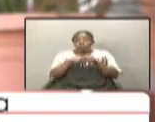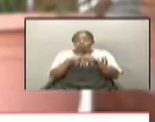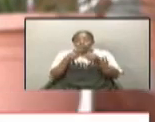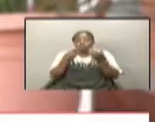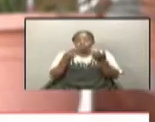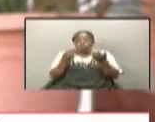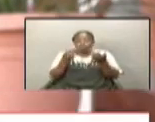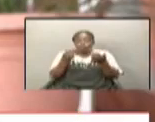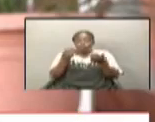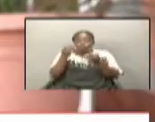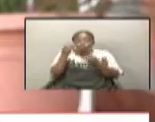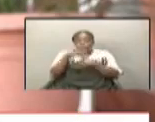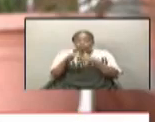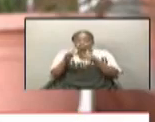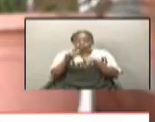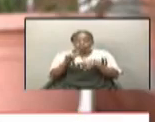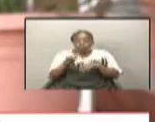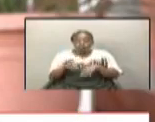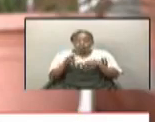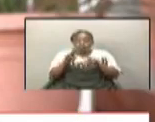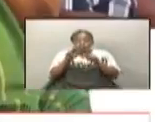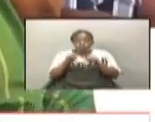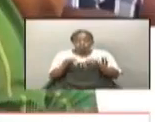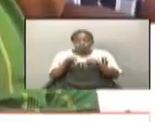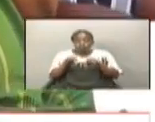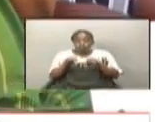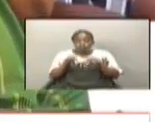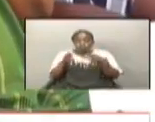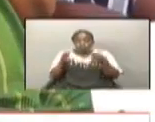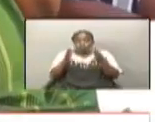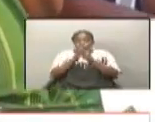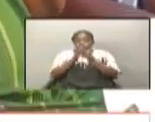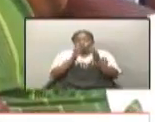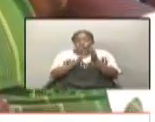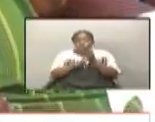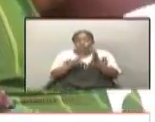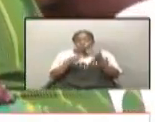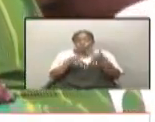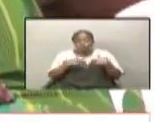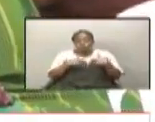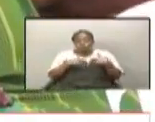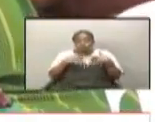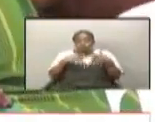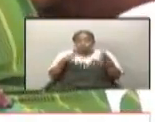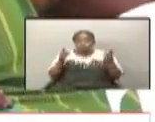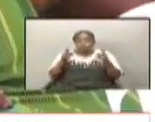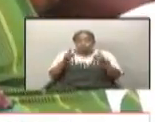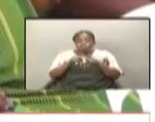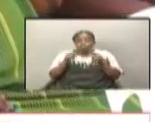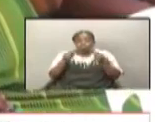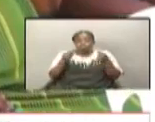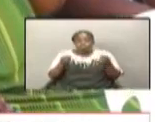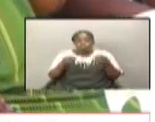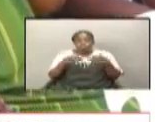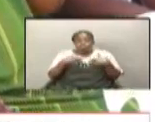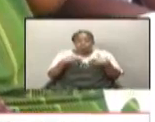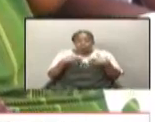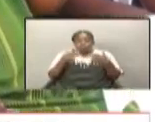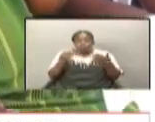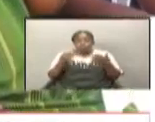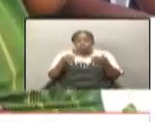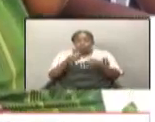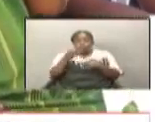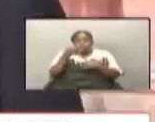okugenda si kisera changu kisera atenezo mugenzi gabaddo amazima era abadde ndamwa tulira singa